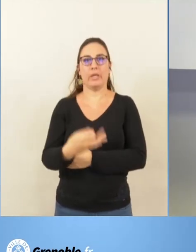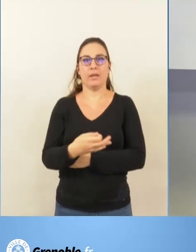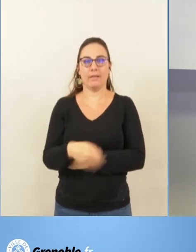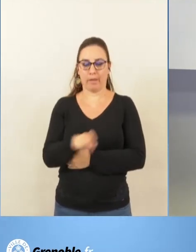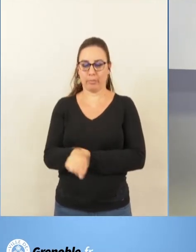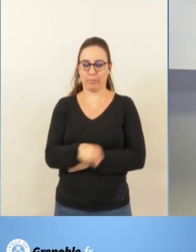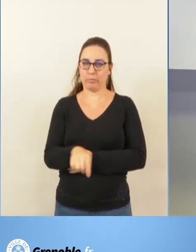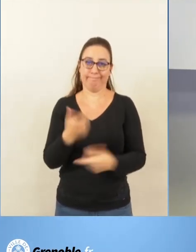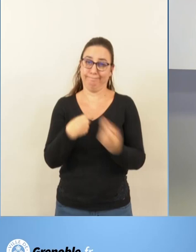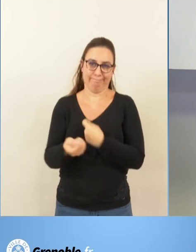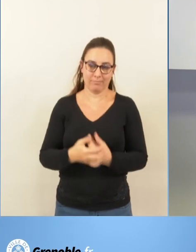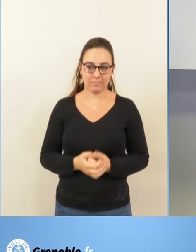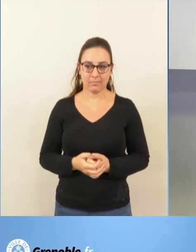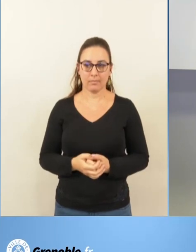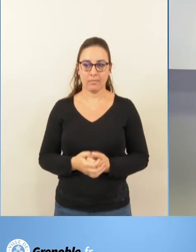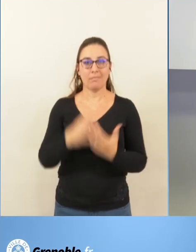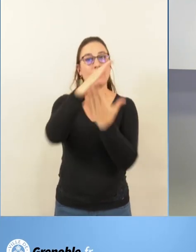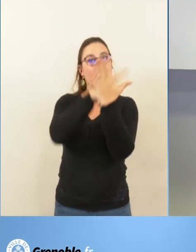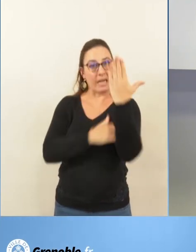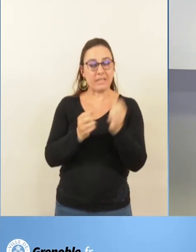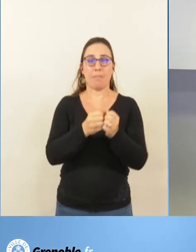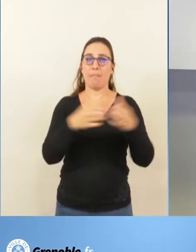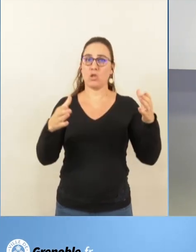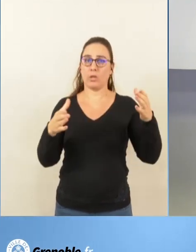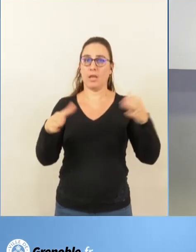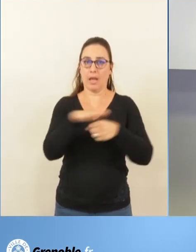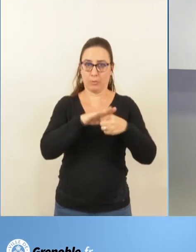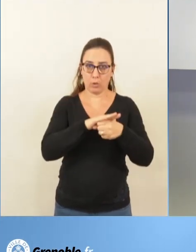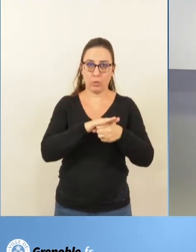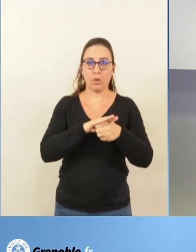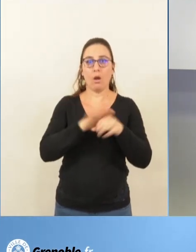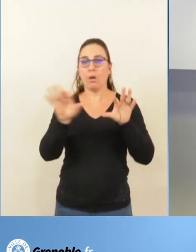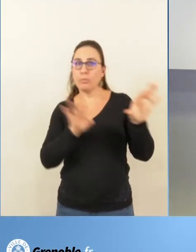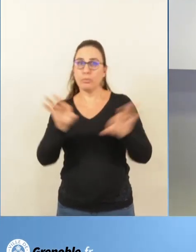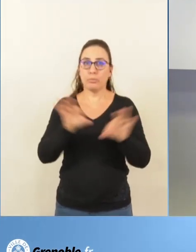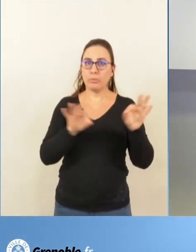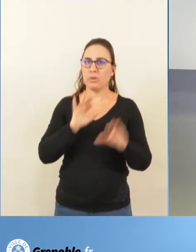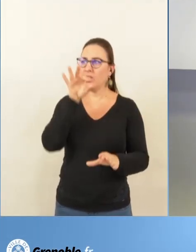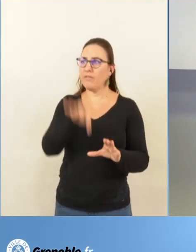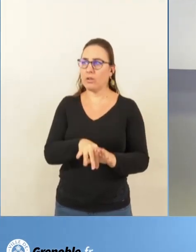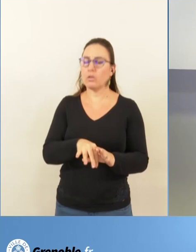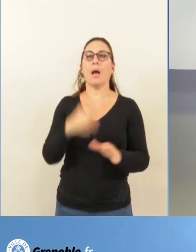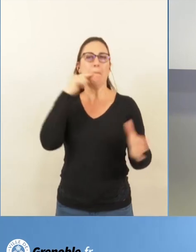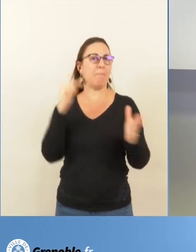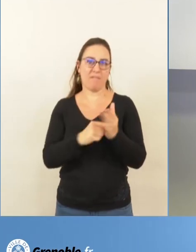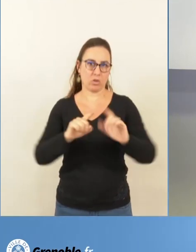pour cela donc scrutin de liste la majorité absolue sans panachage ni votre présidentielle préférentielle